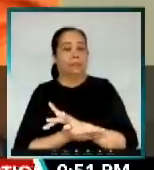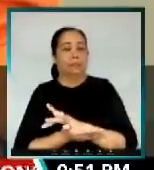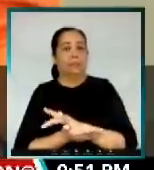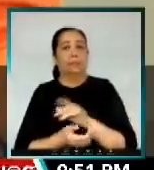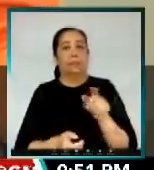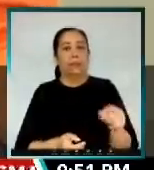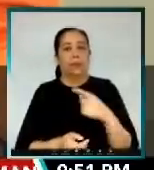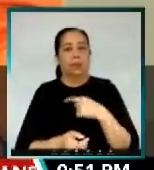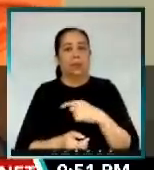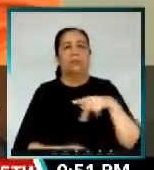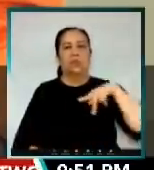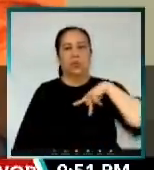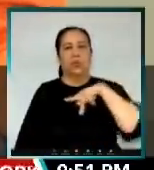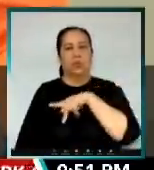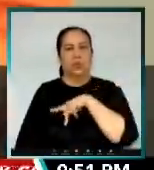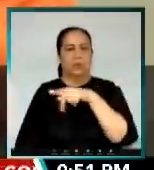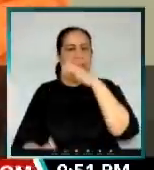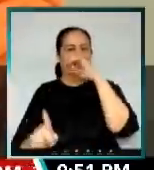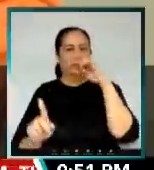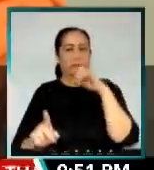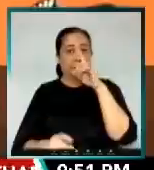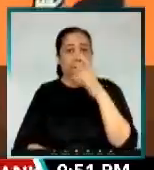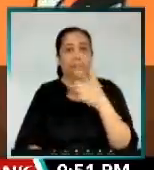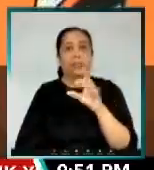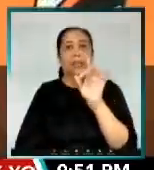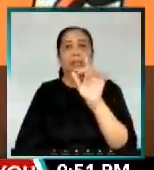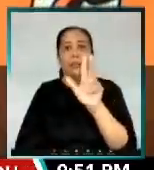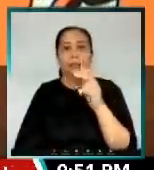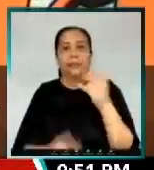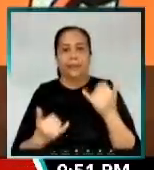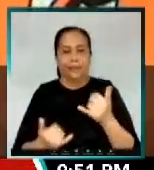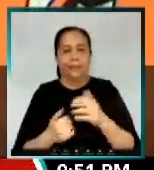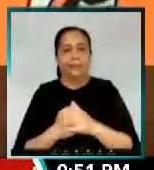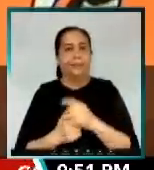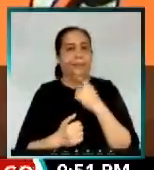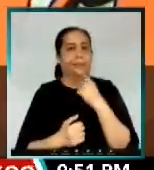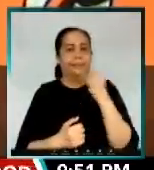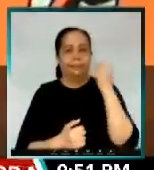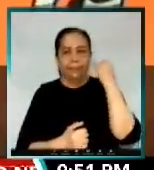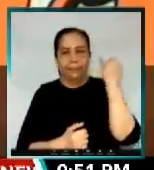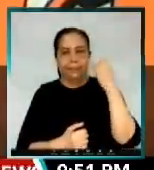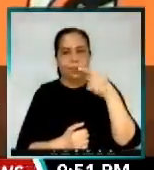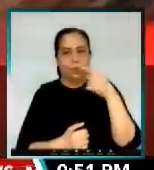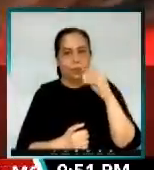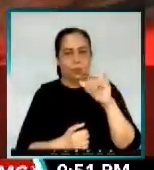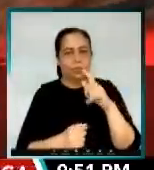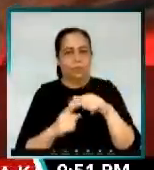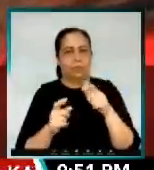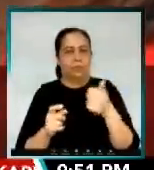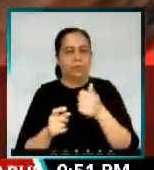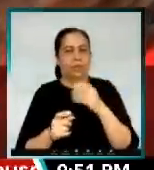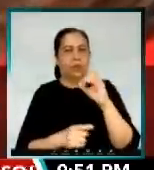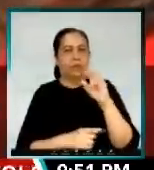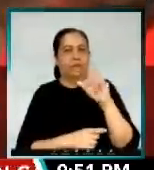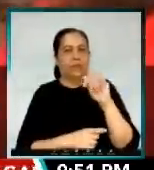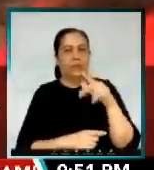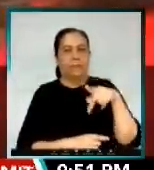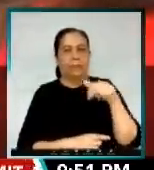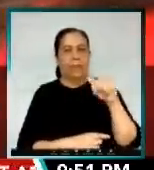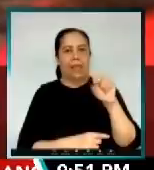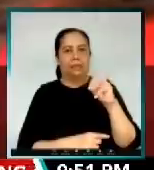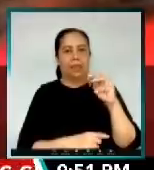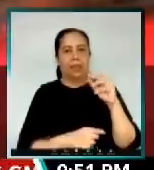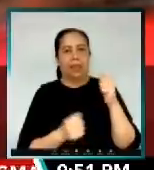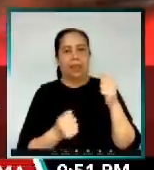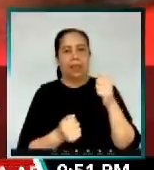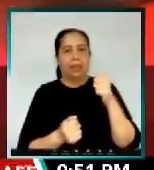rin si Erap na 83 years old na. Ayon kay Jinggoy, sumailalim sa convalescent plasma transfusion ang ama.